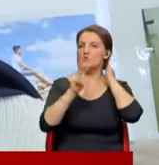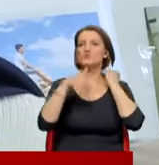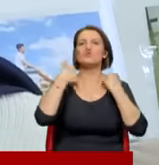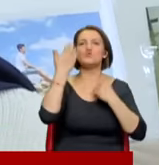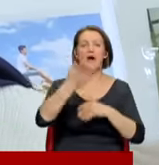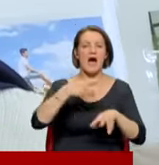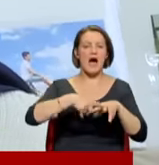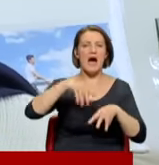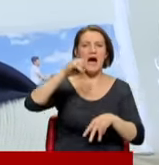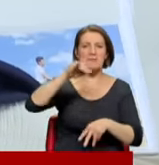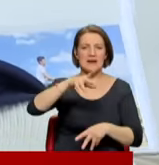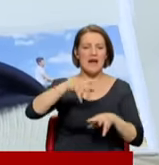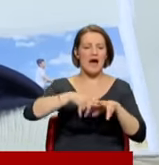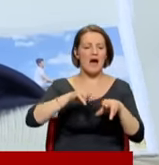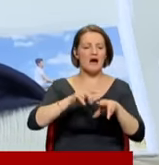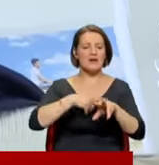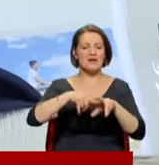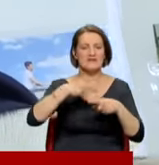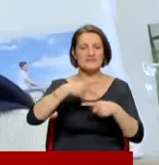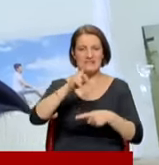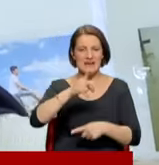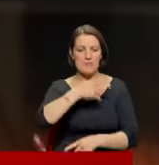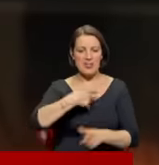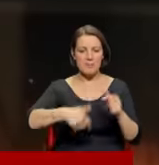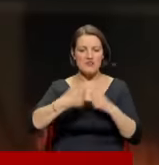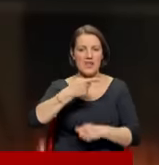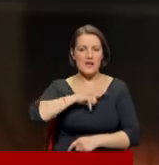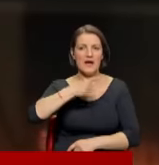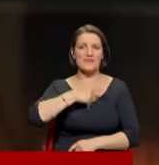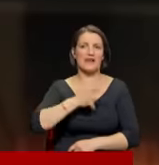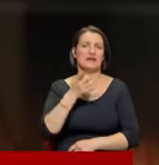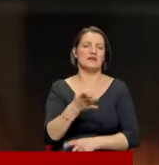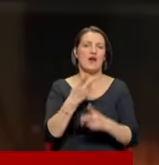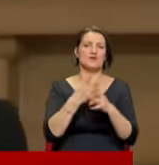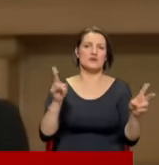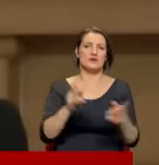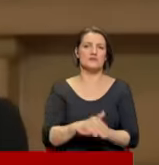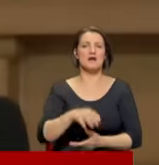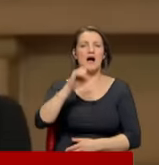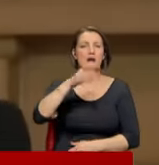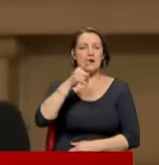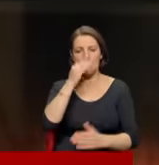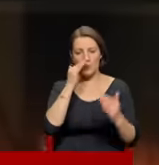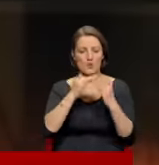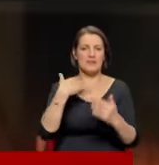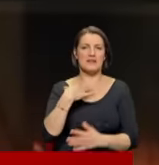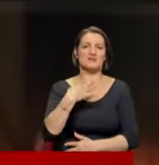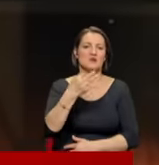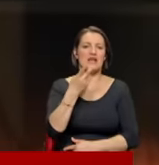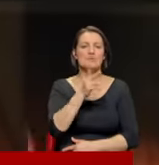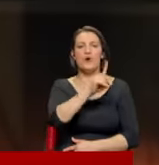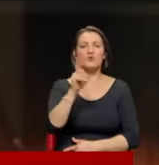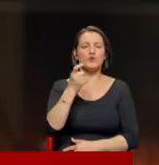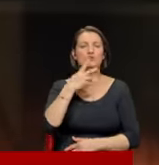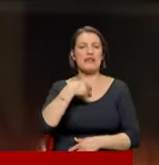sonra AK Parti Akyazı Belediye Başkan aday adaylığını açıkladı. 11 tane aday adayı içerisinde işte AK Parti bizi uygun gördü.